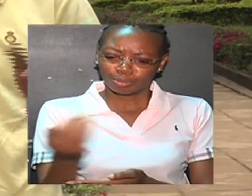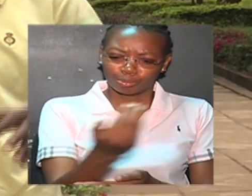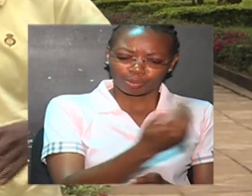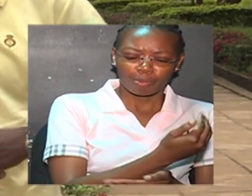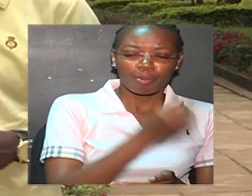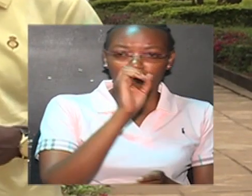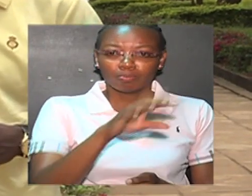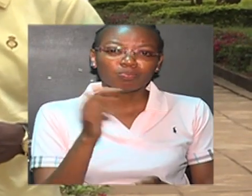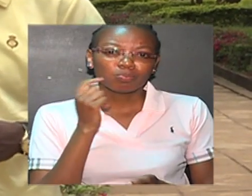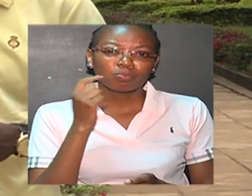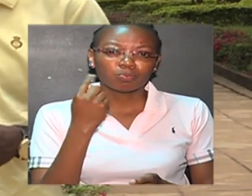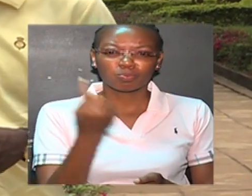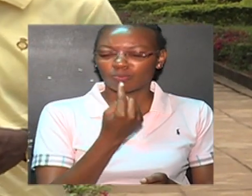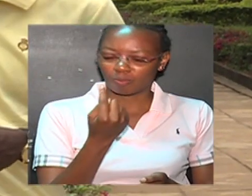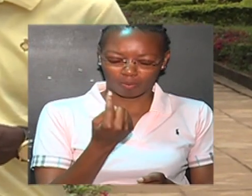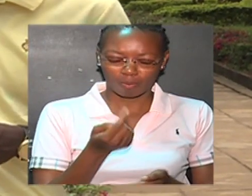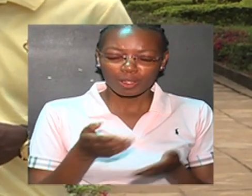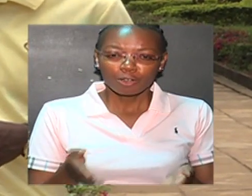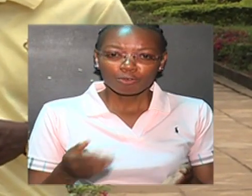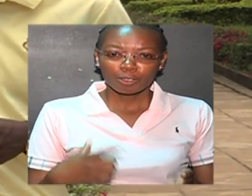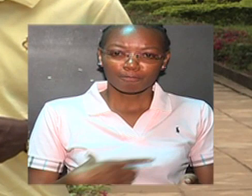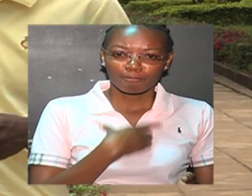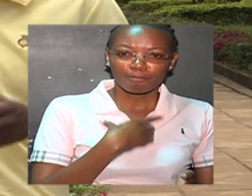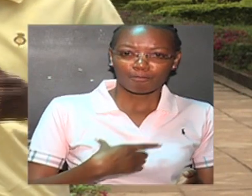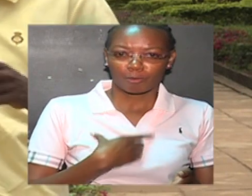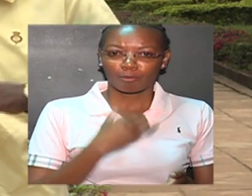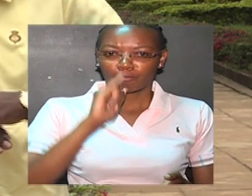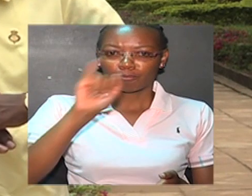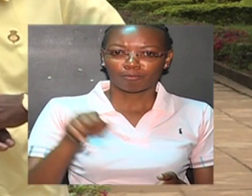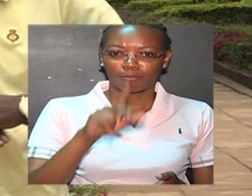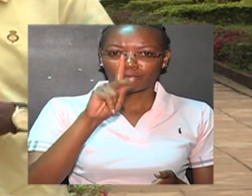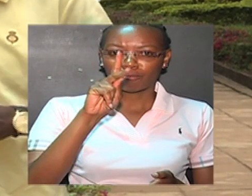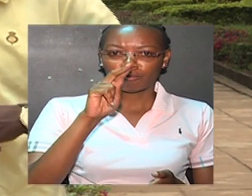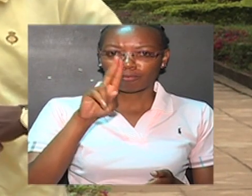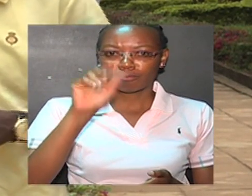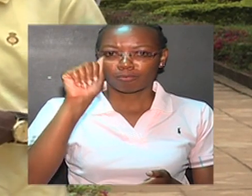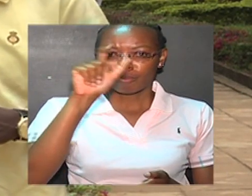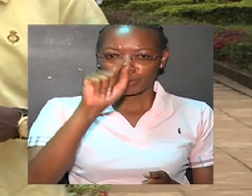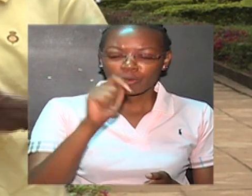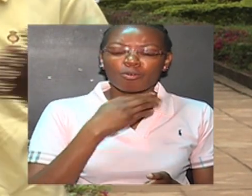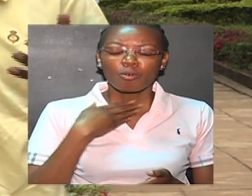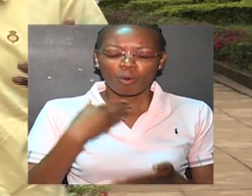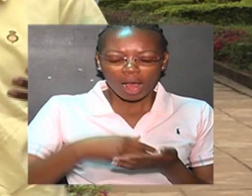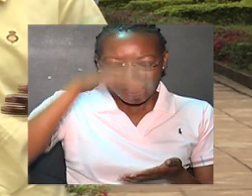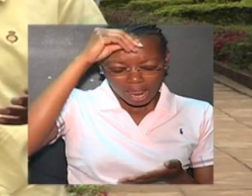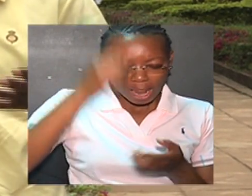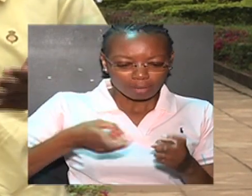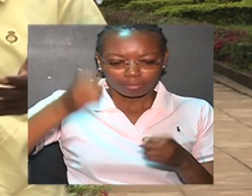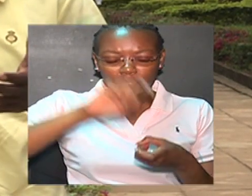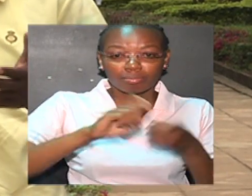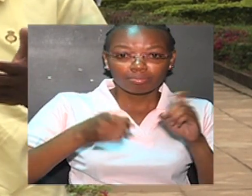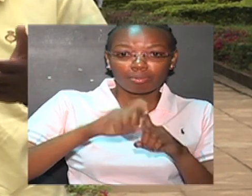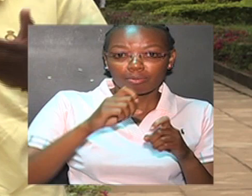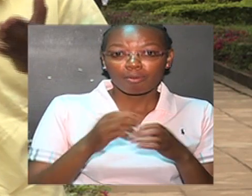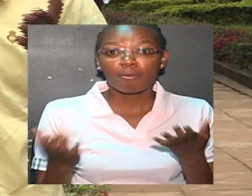pia. Kama mnavyoona, leo tuko katika kitengo cha food science hapa katika chuo kikuu cha JKUAT. Tuelimishwe jinsi ya kuongeza